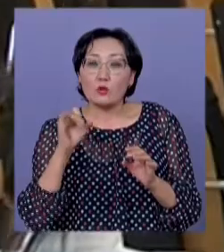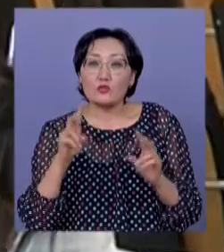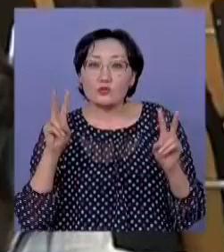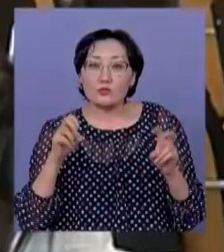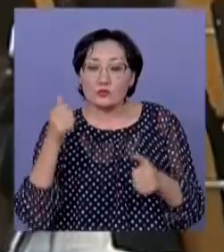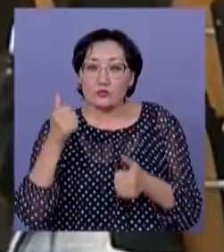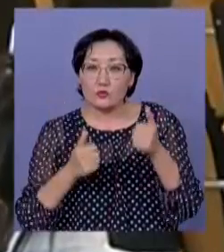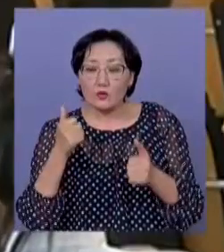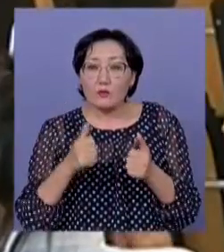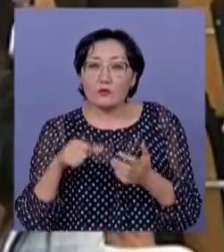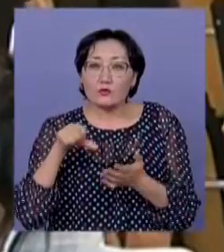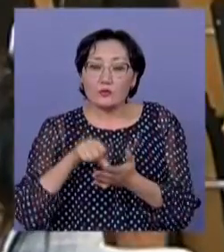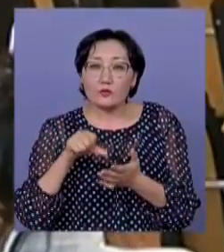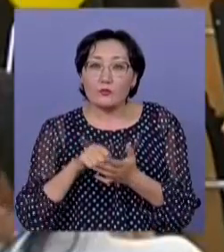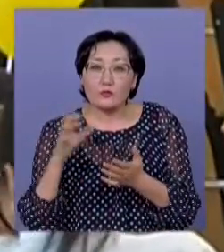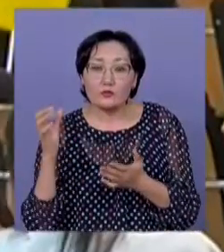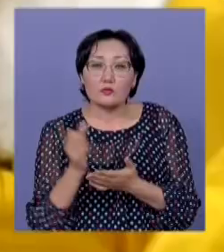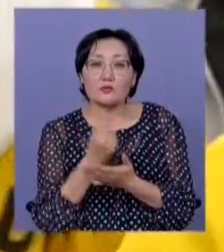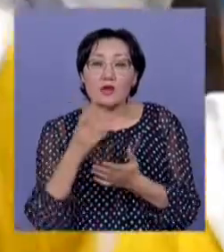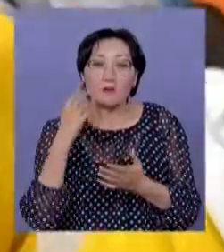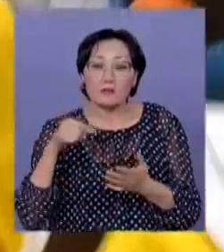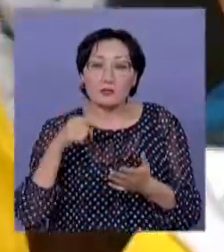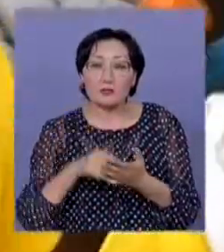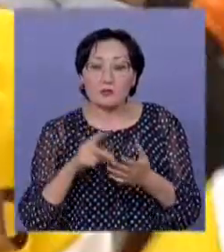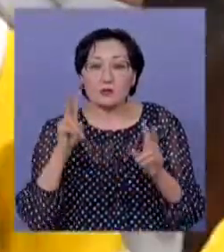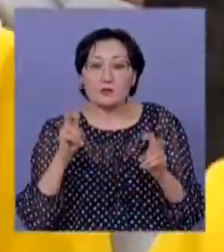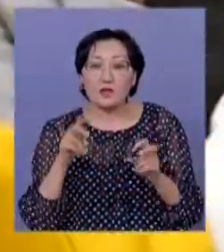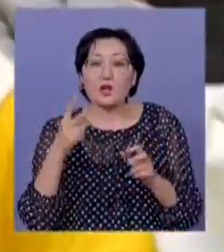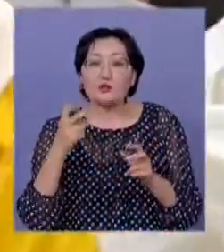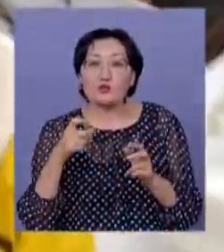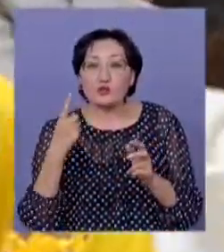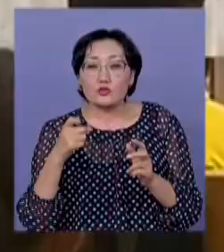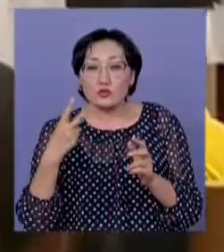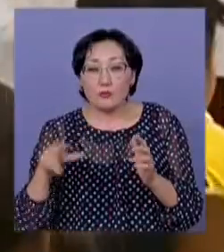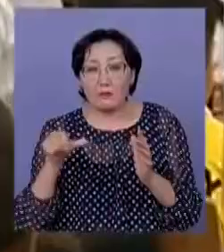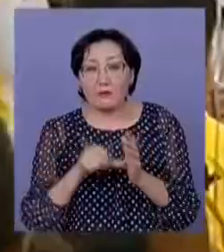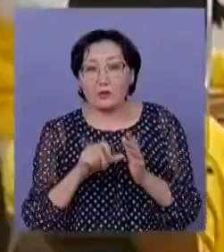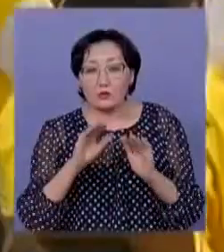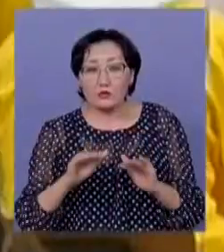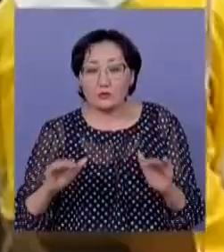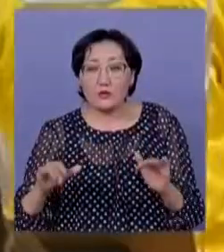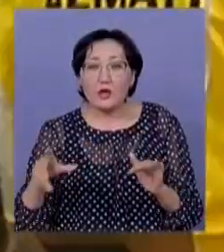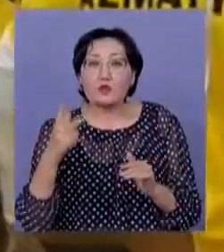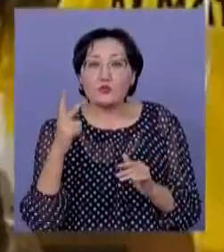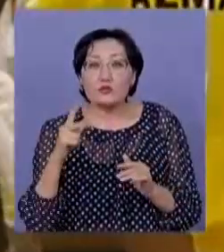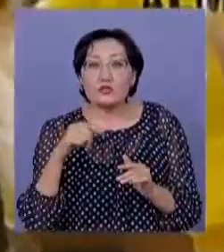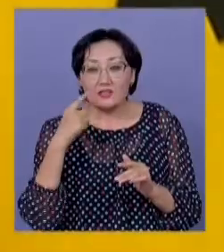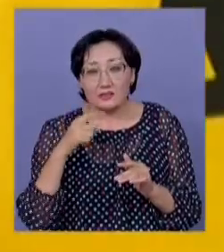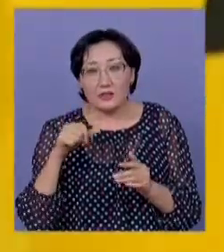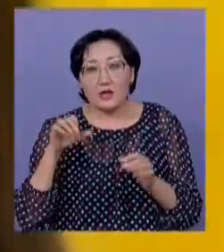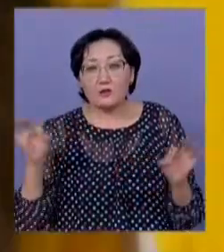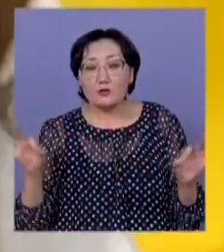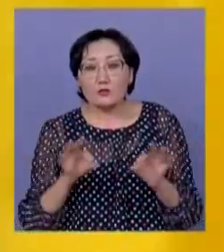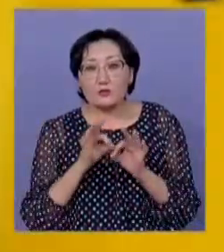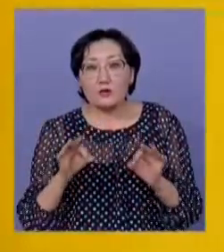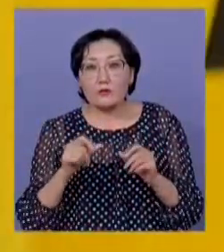қатысып, 100-ден жүйрік, 1000-нан тұлпар атанды. Алматы қаласы атынан 120 бала додаға түскен сайыста Мирас 3 тілде ән орындап, қазылар